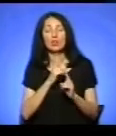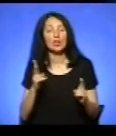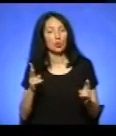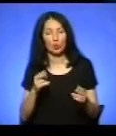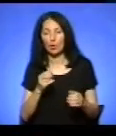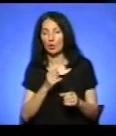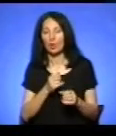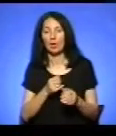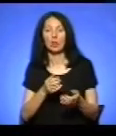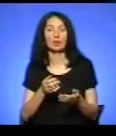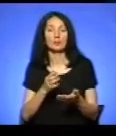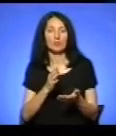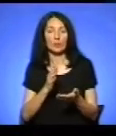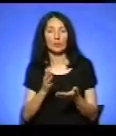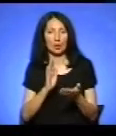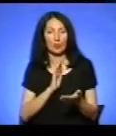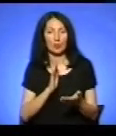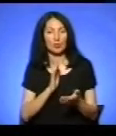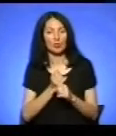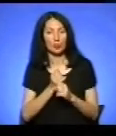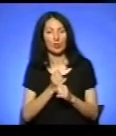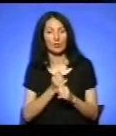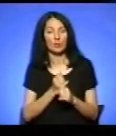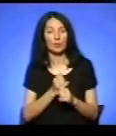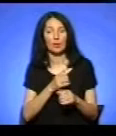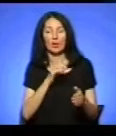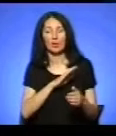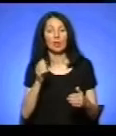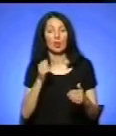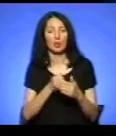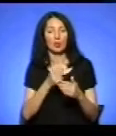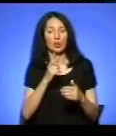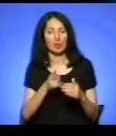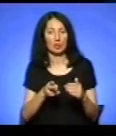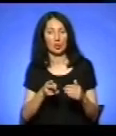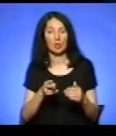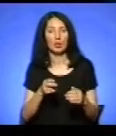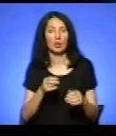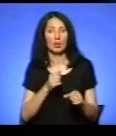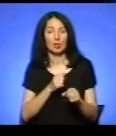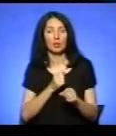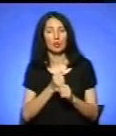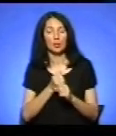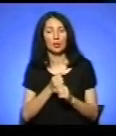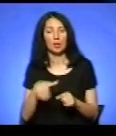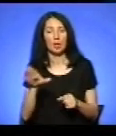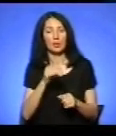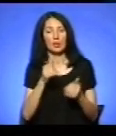не до кінця завершили і були певні проблеми. Ну, як бачимо, зараз 74% – це досить хороший показник. І